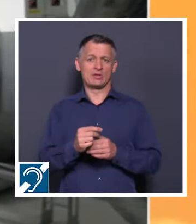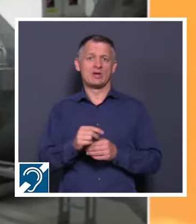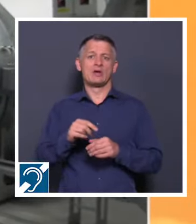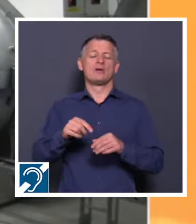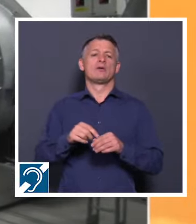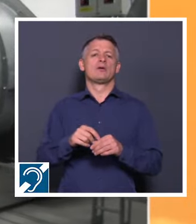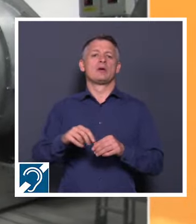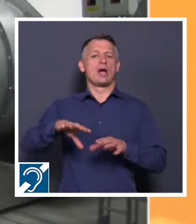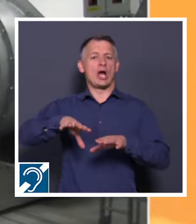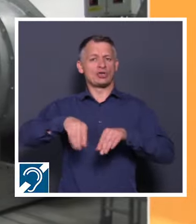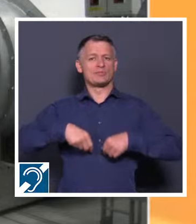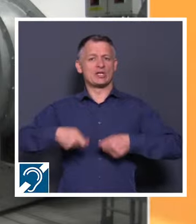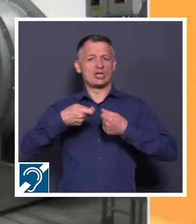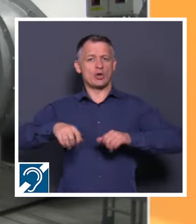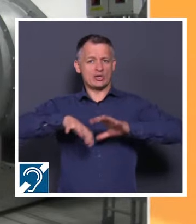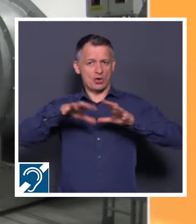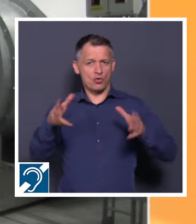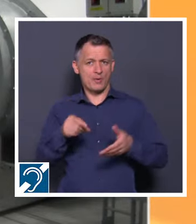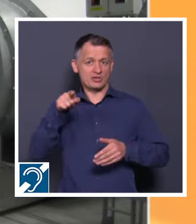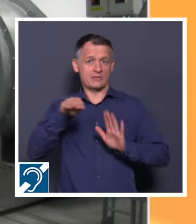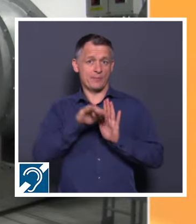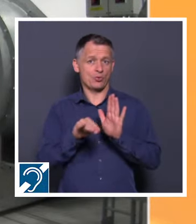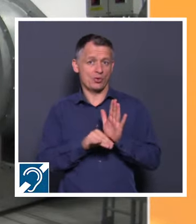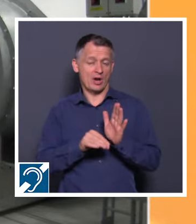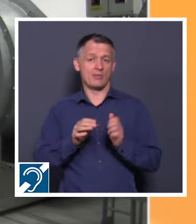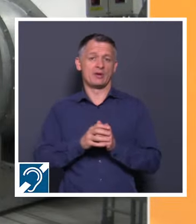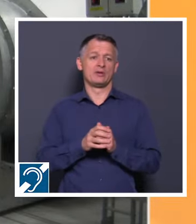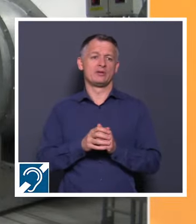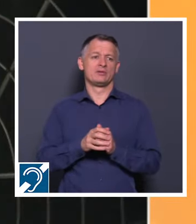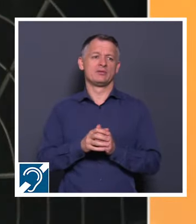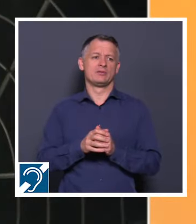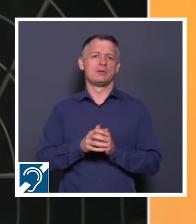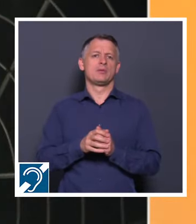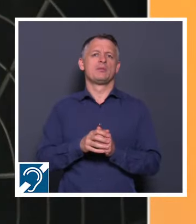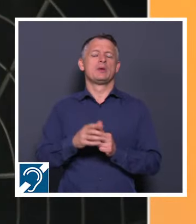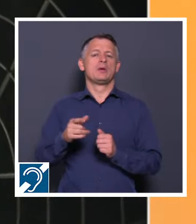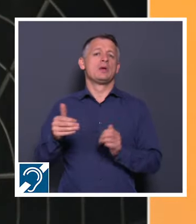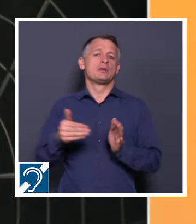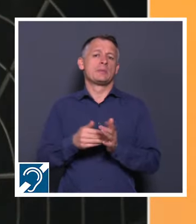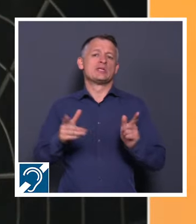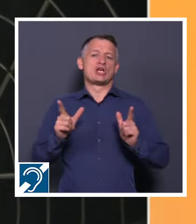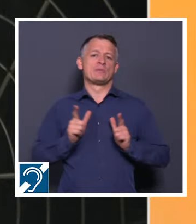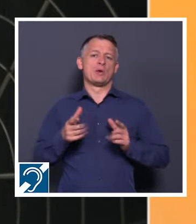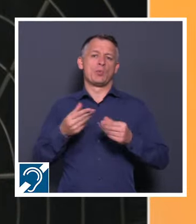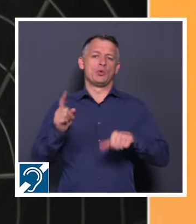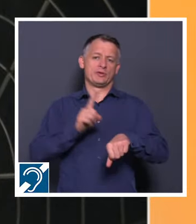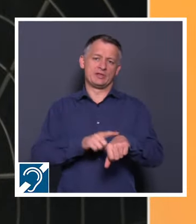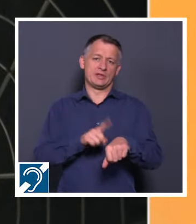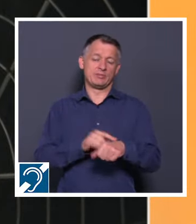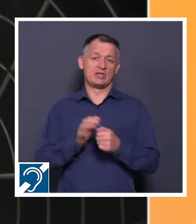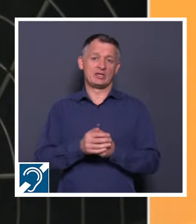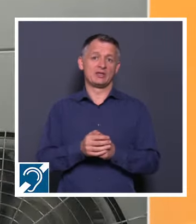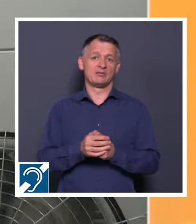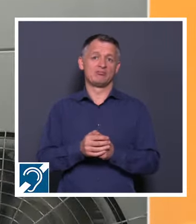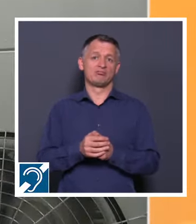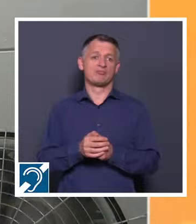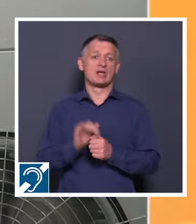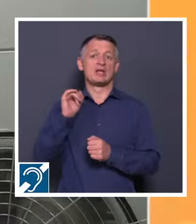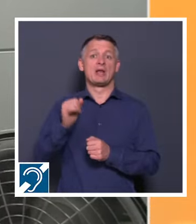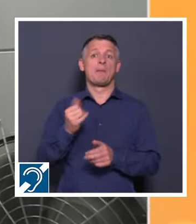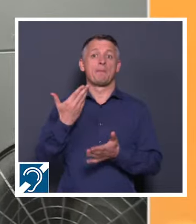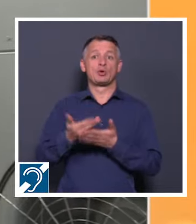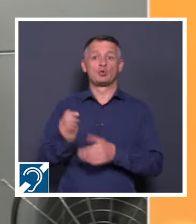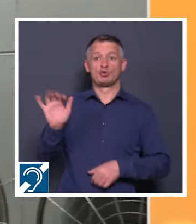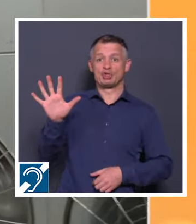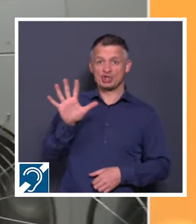adoptat de toată lumea mai este multă vreme de parcurs și de la 5 nu știu la ce să mă aștept, pentru